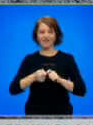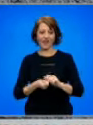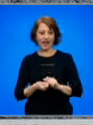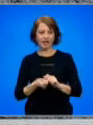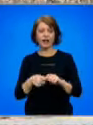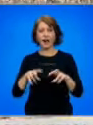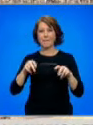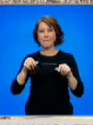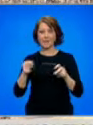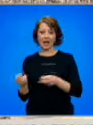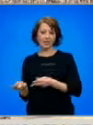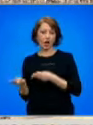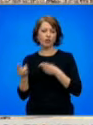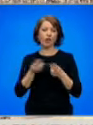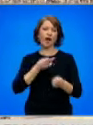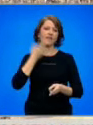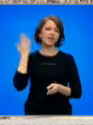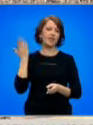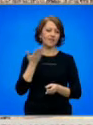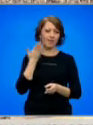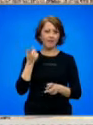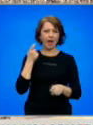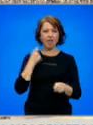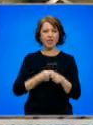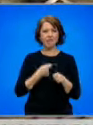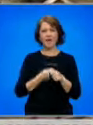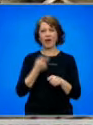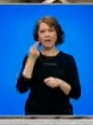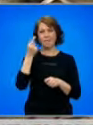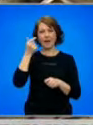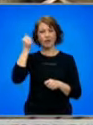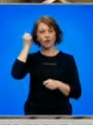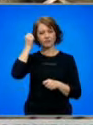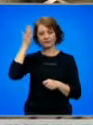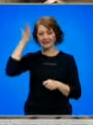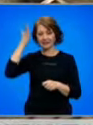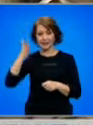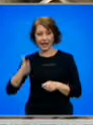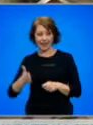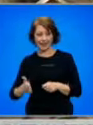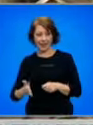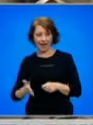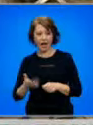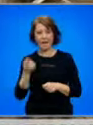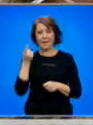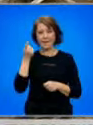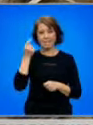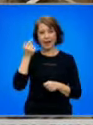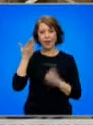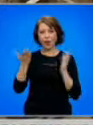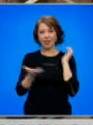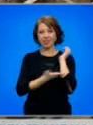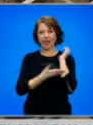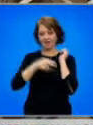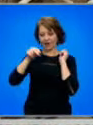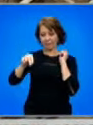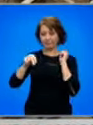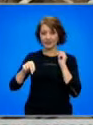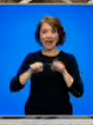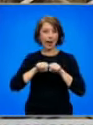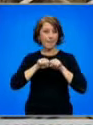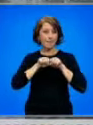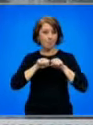е пръст там на времето и направиха една малка подпорна стена отдолу и засяха малко дръвчета, но като се спукала